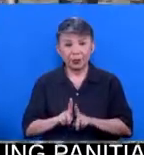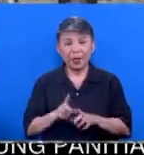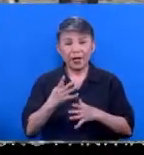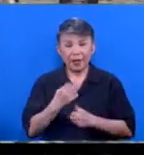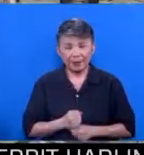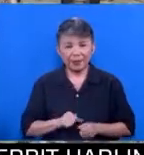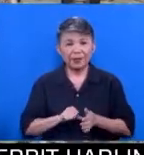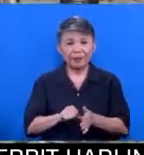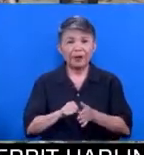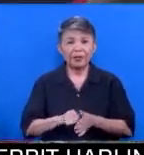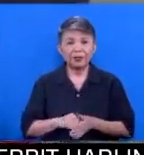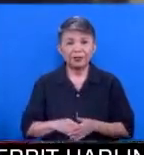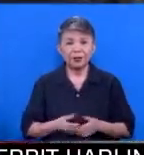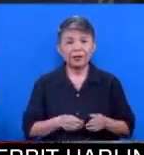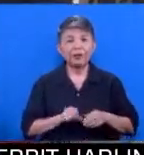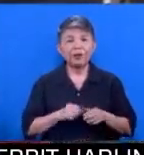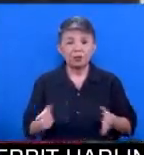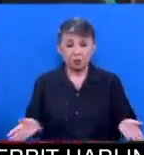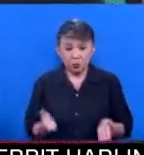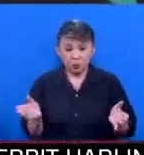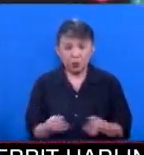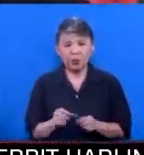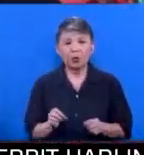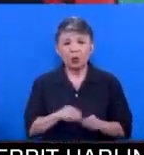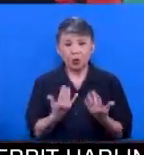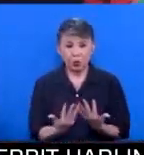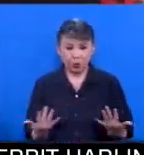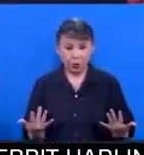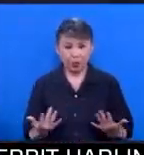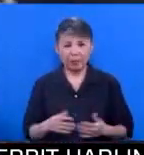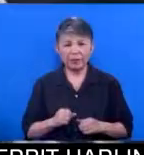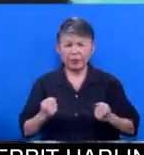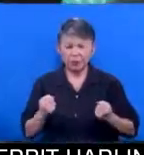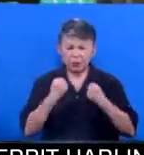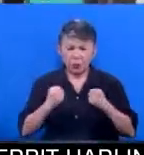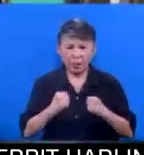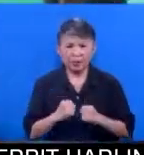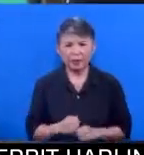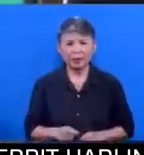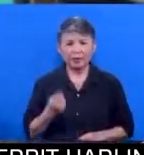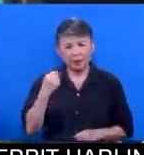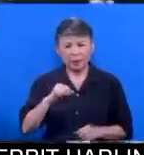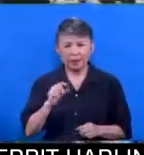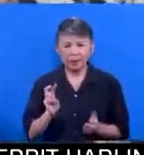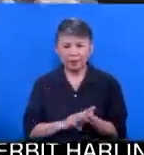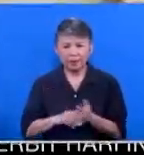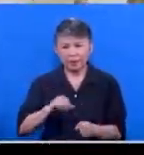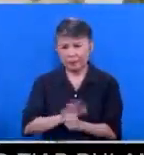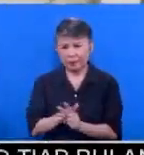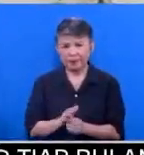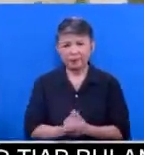bisa membantu meringankan beban dan memberikan semangat lebih bagi para warga yang masih berjuang menghadapi pandemi coffe nine ten